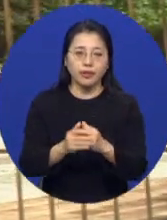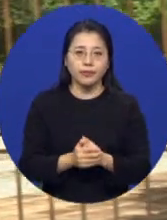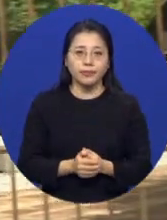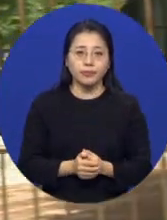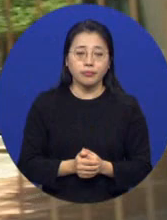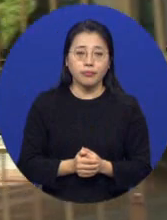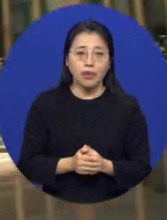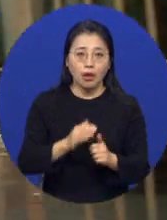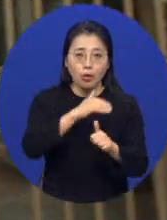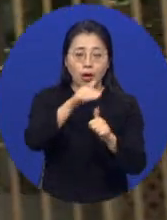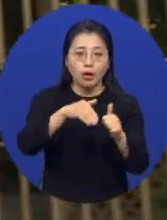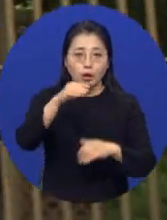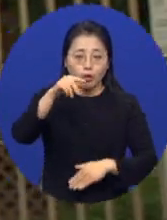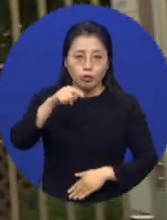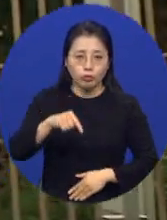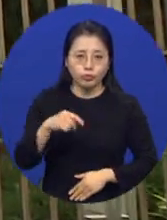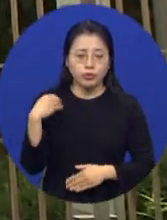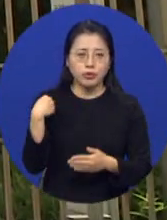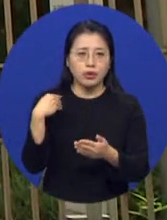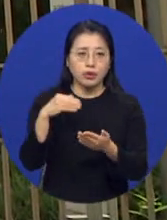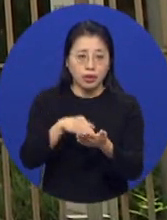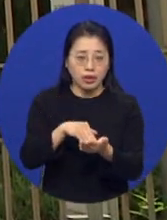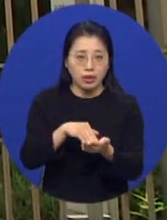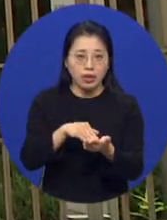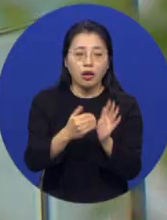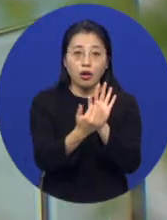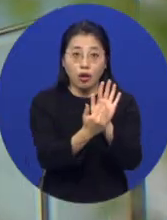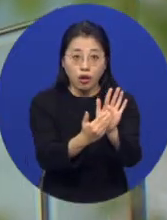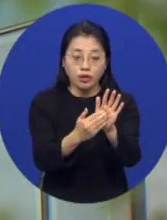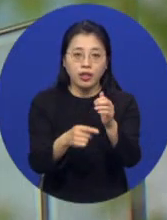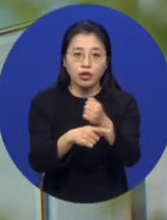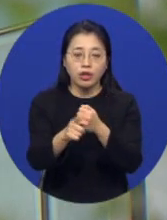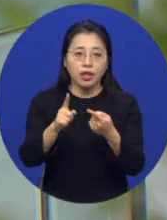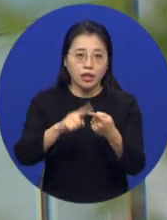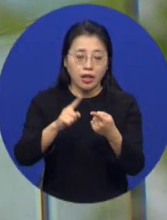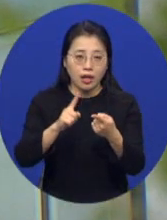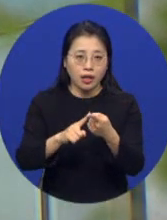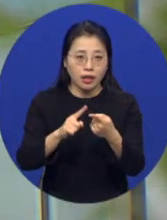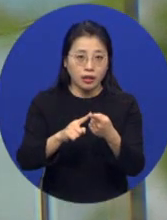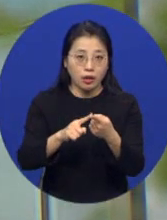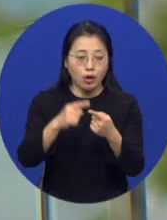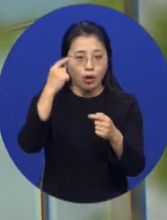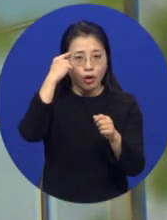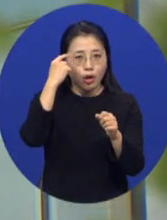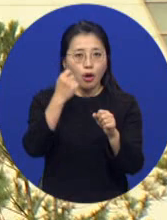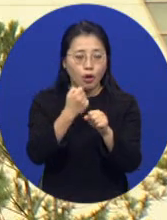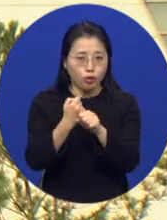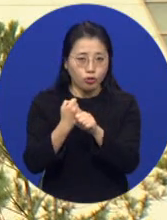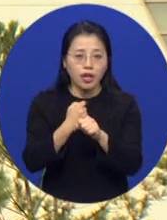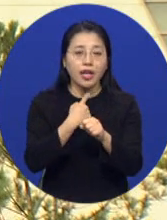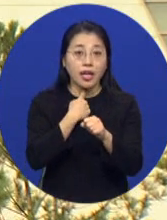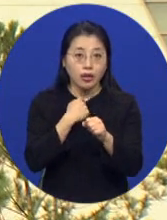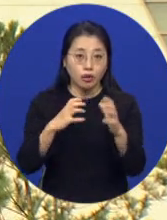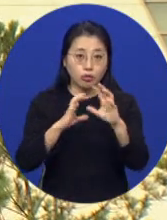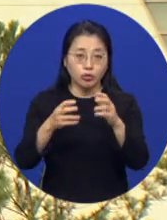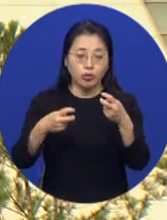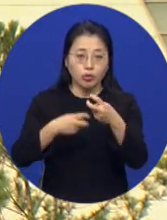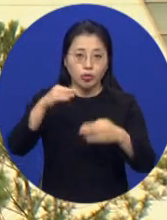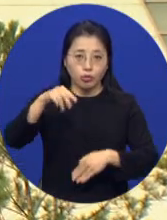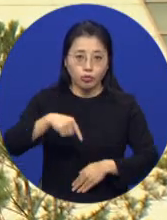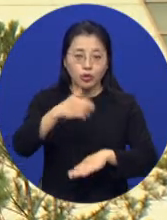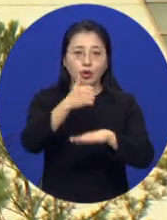환경부 반려 이유에 대한 보안이 가능한지 용역을 통해 검토했던 국토교통부가 가능하다는 결론을